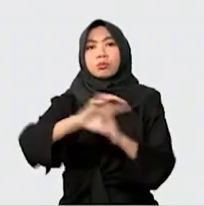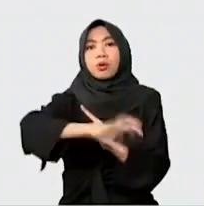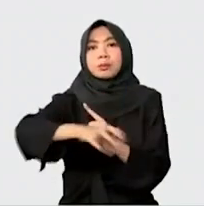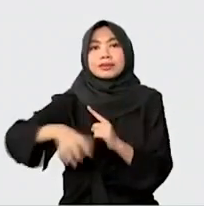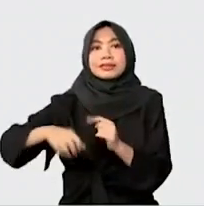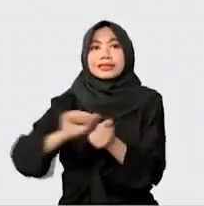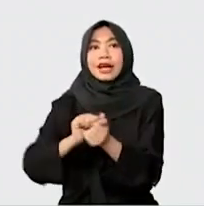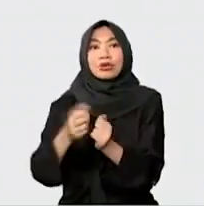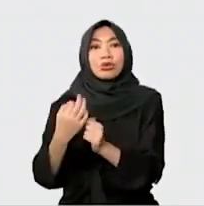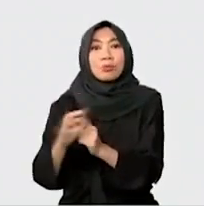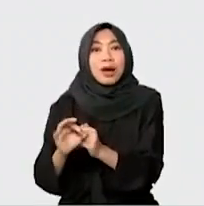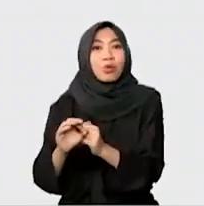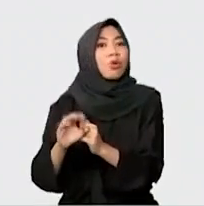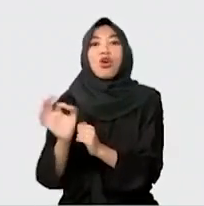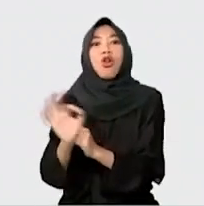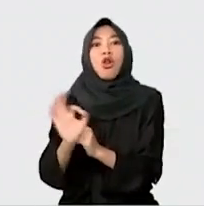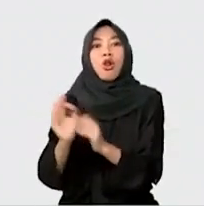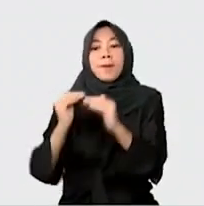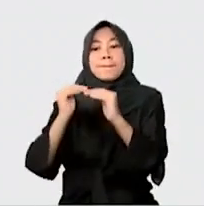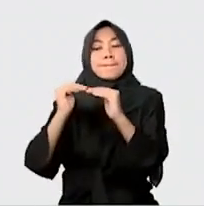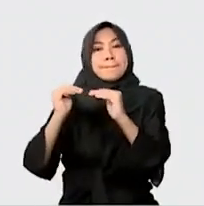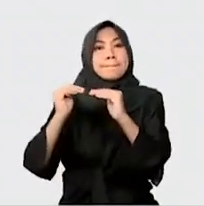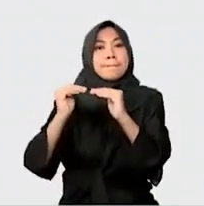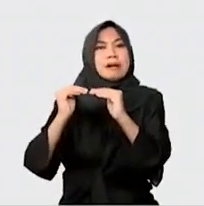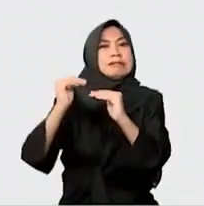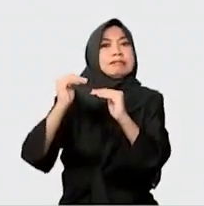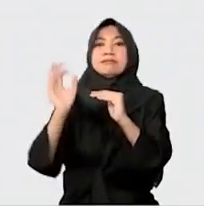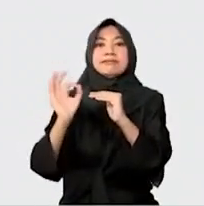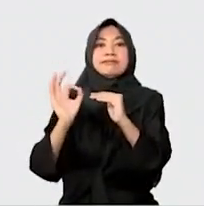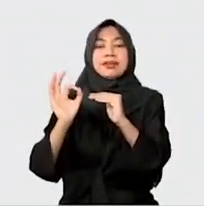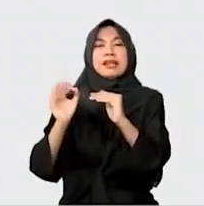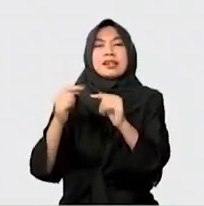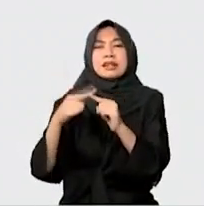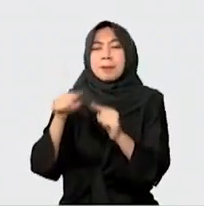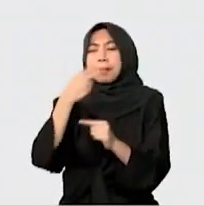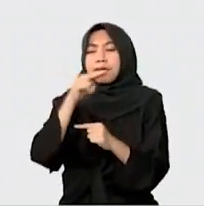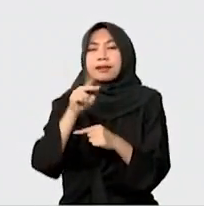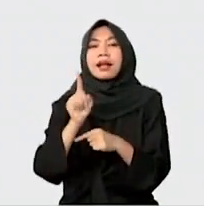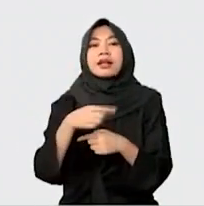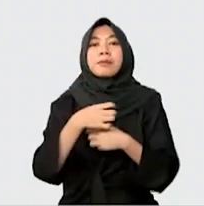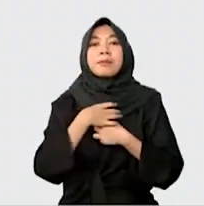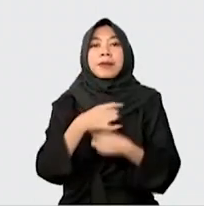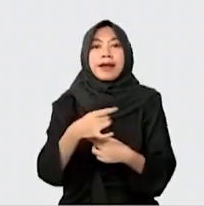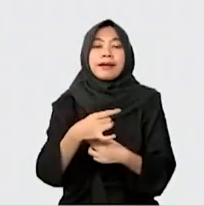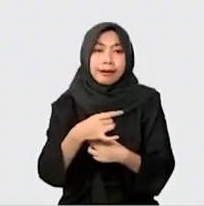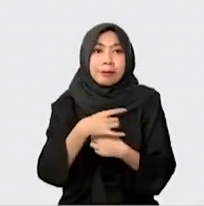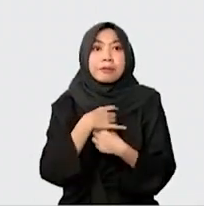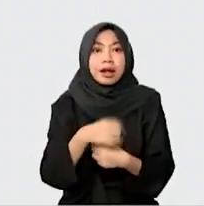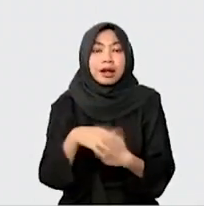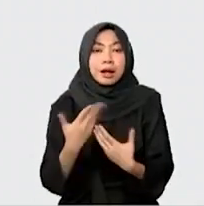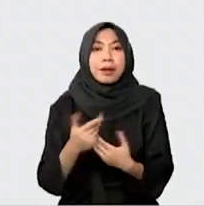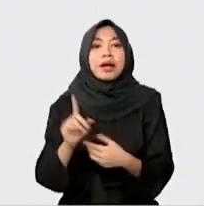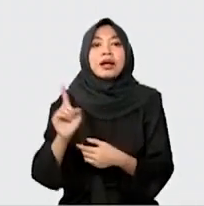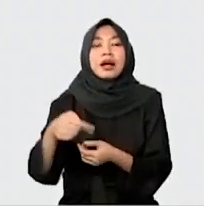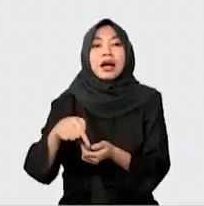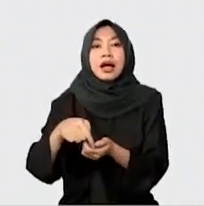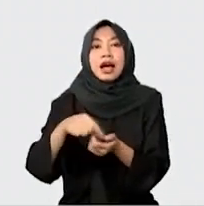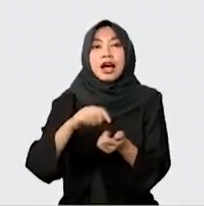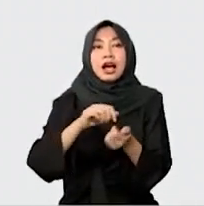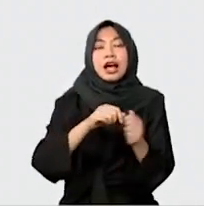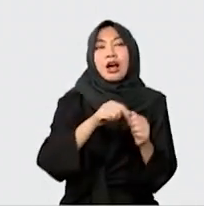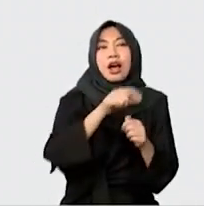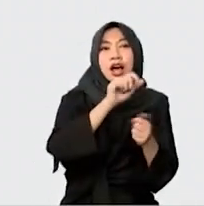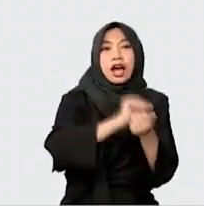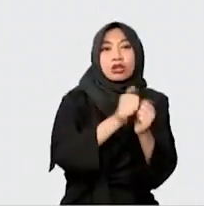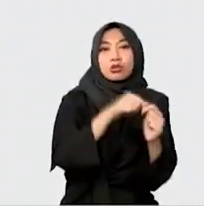tidak ada penambahan kasus sama sekali namun yang menarik adalah beberapa provinsi melaporkan kasus sembuh lebih